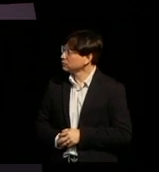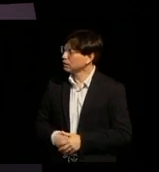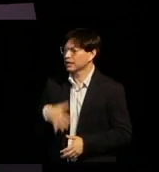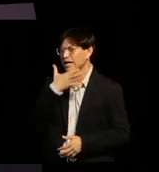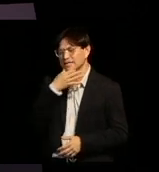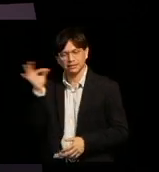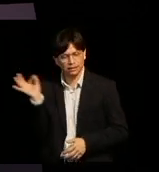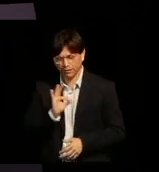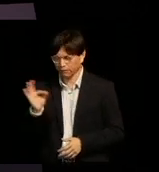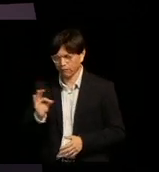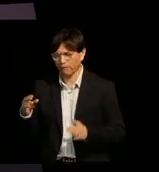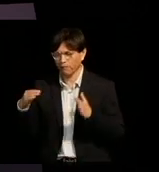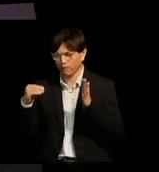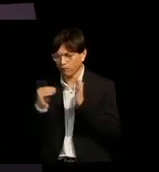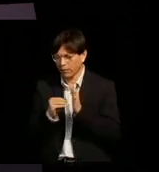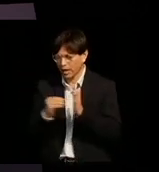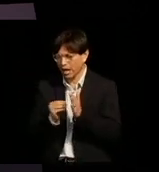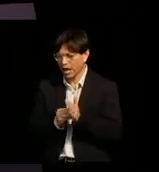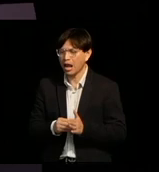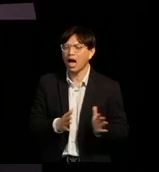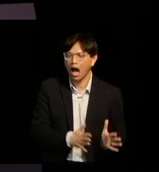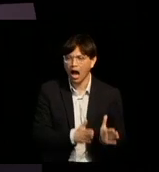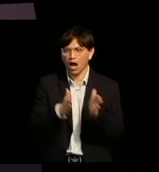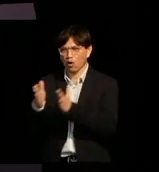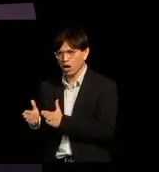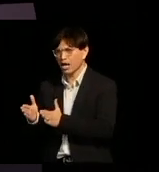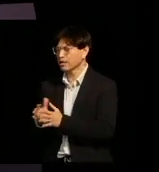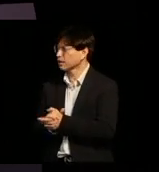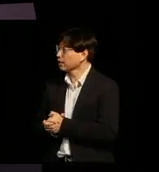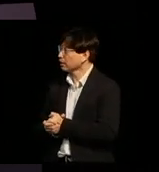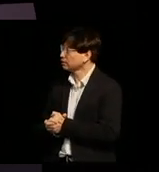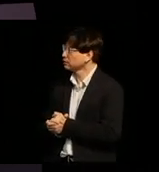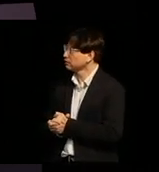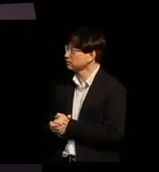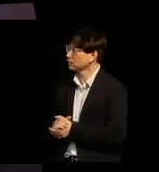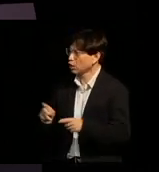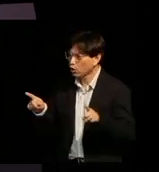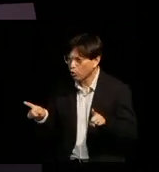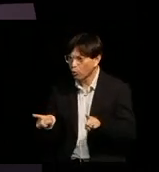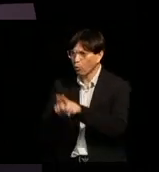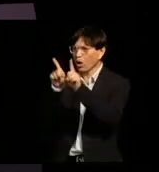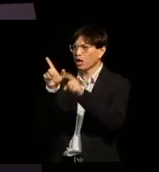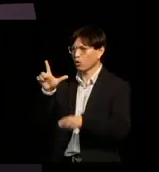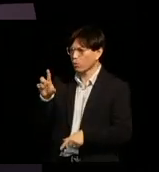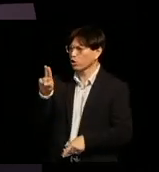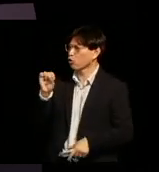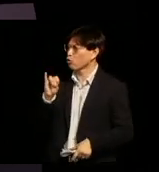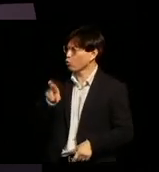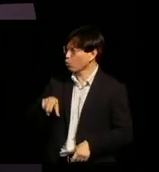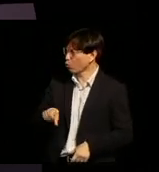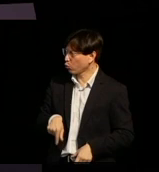bella accogliente così come lo è la parrocchia che don Luigi ci ha presentato